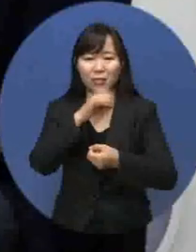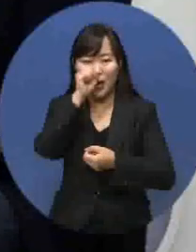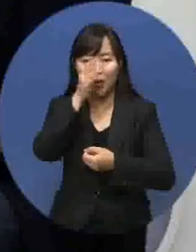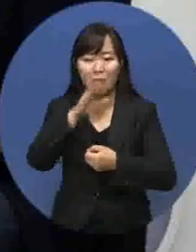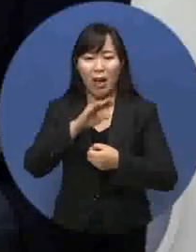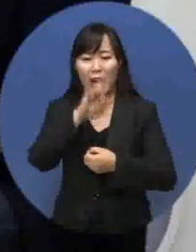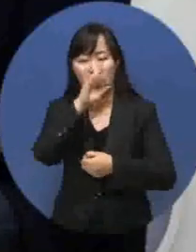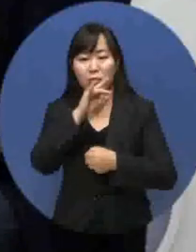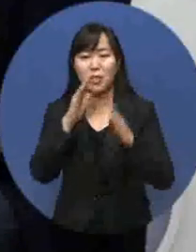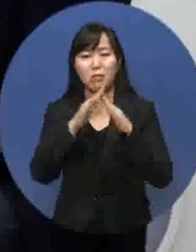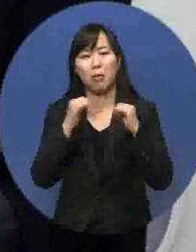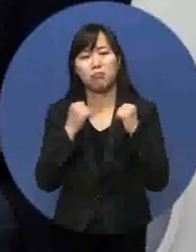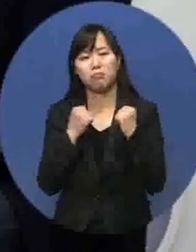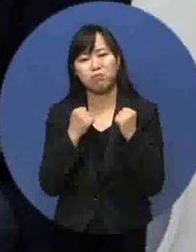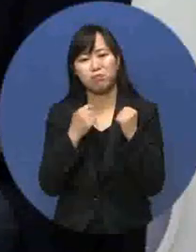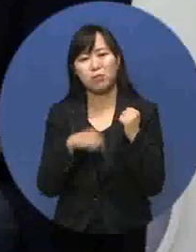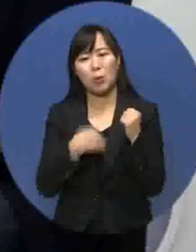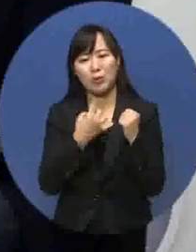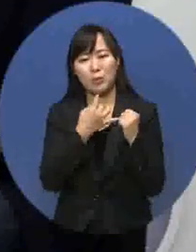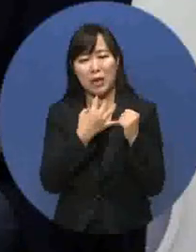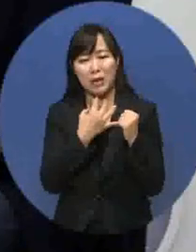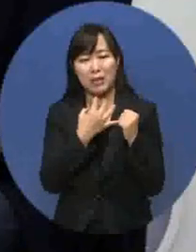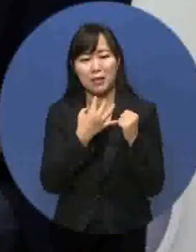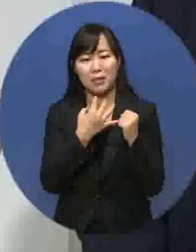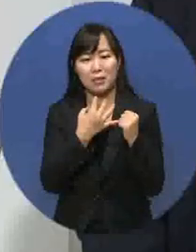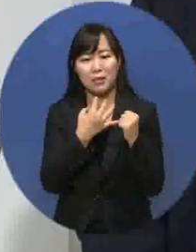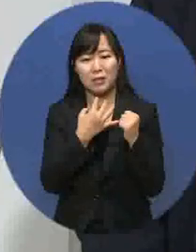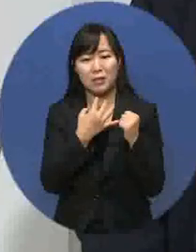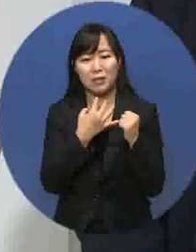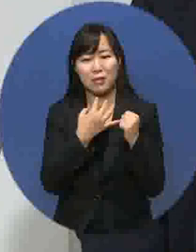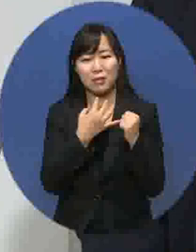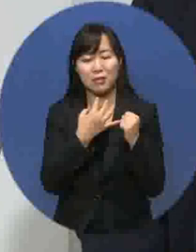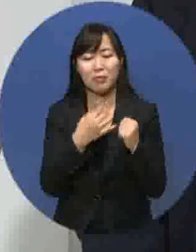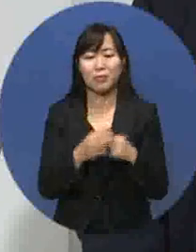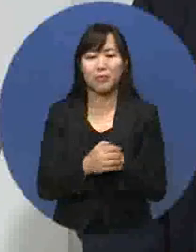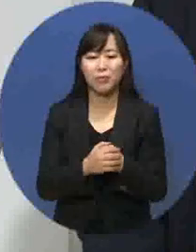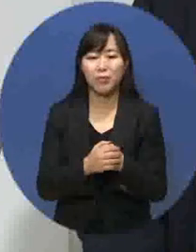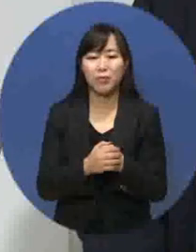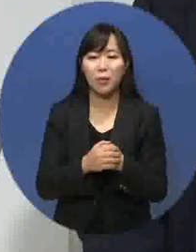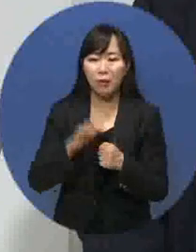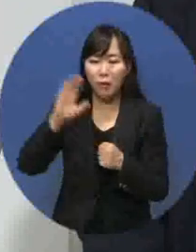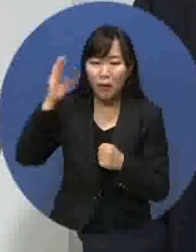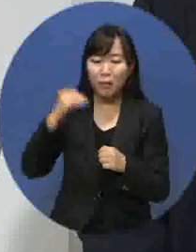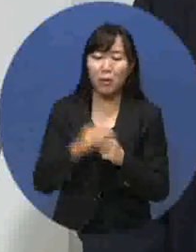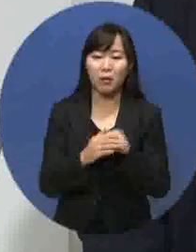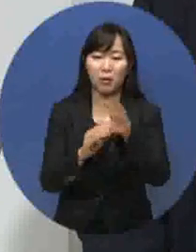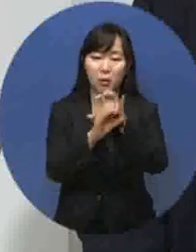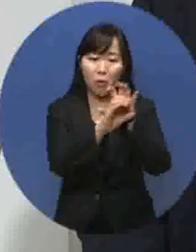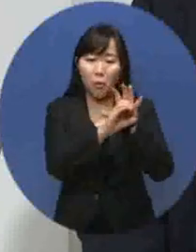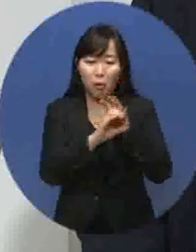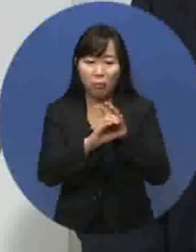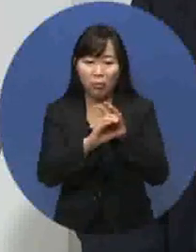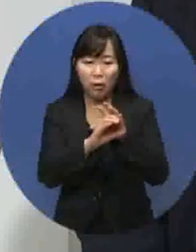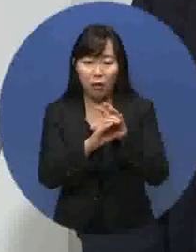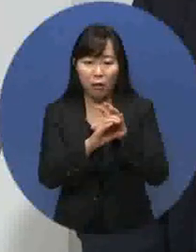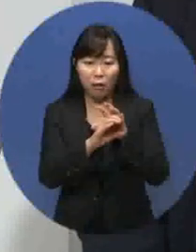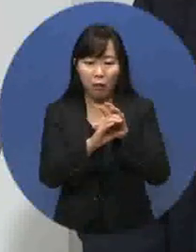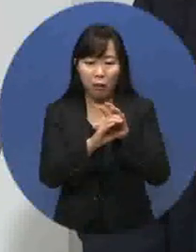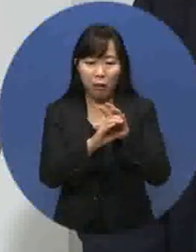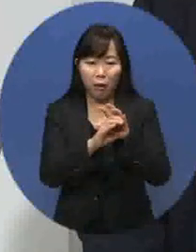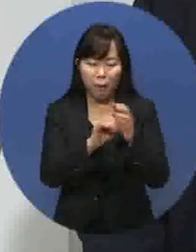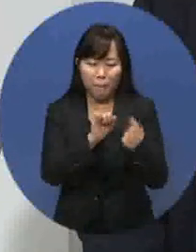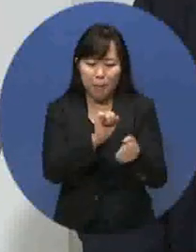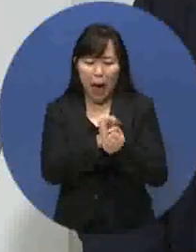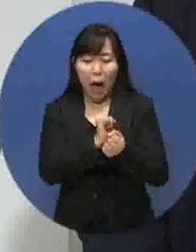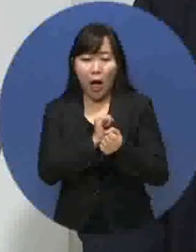집에서 혼자 있어야 되고 아. 그리고 또 아 요즘에는 코로나 걸려서 이렇게 걸리는 꿈을